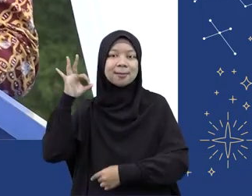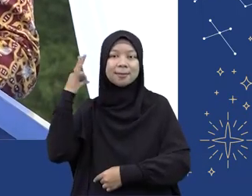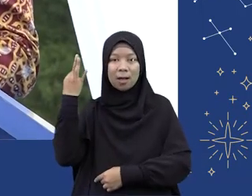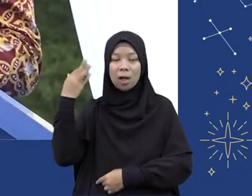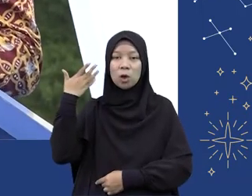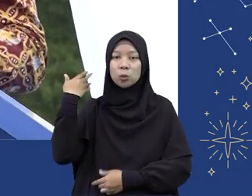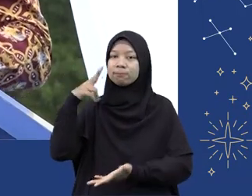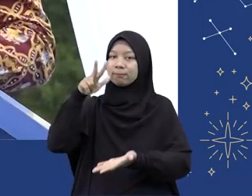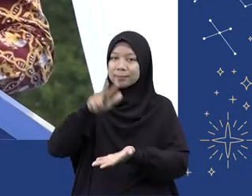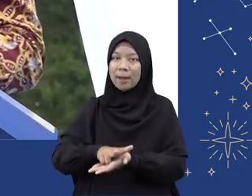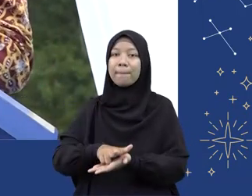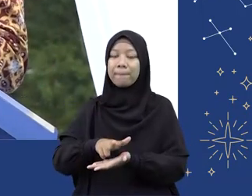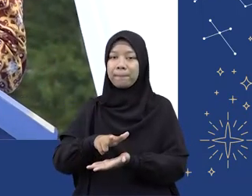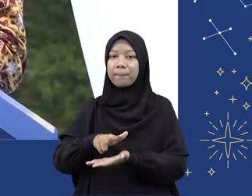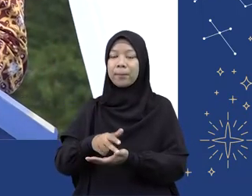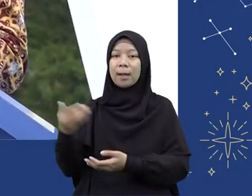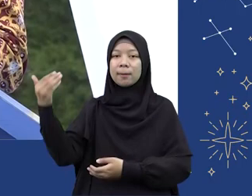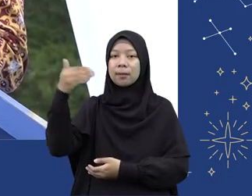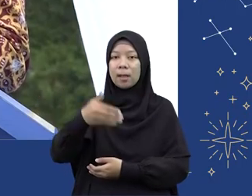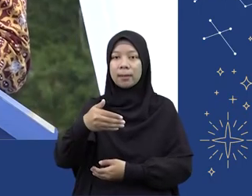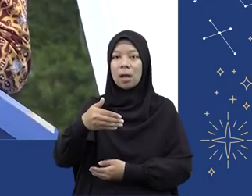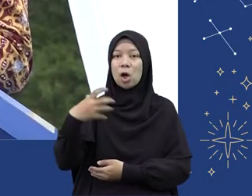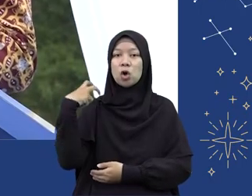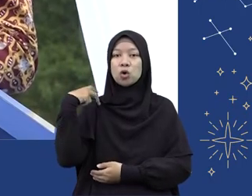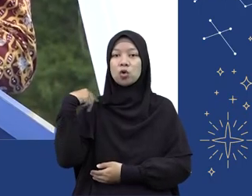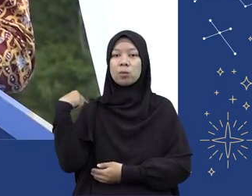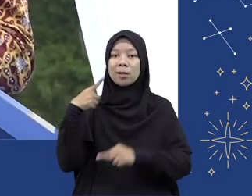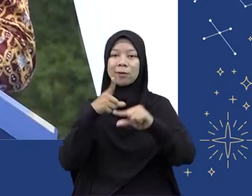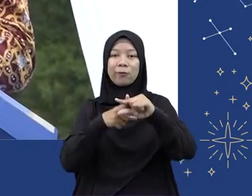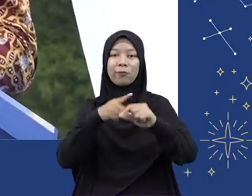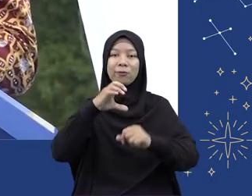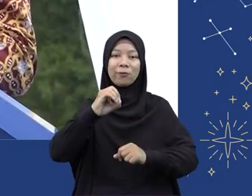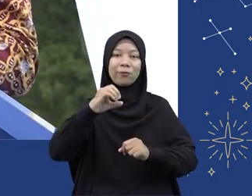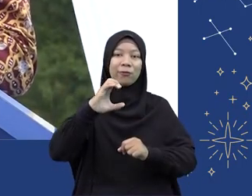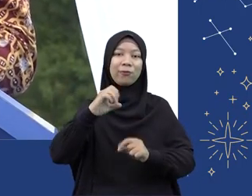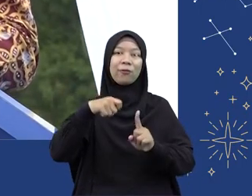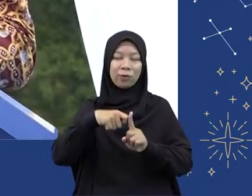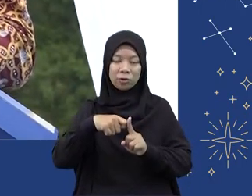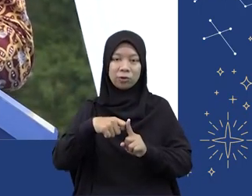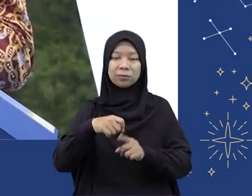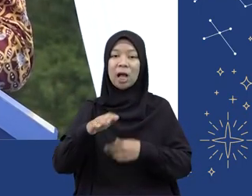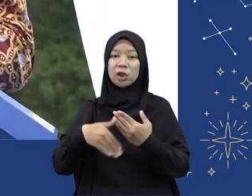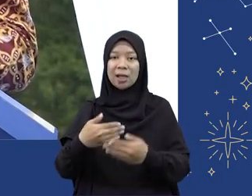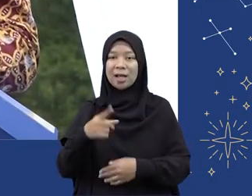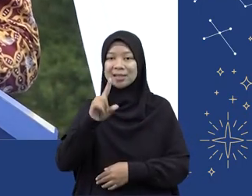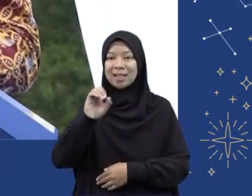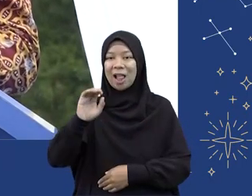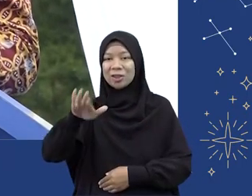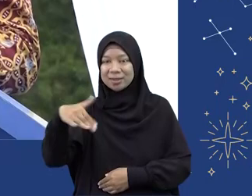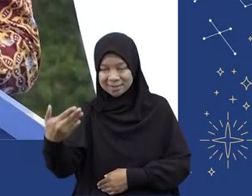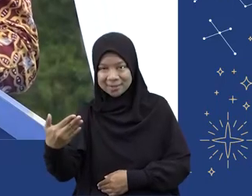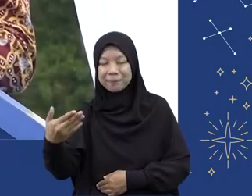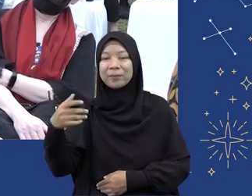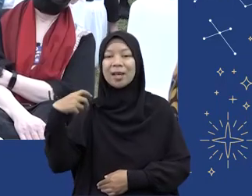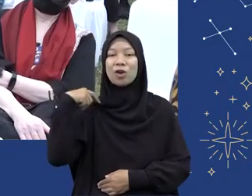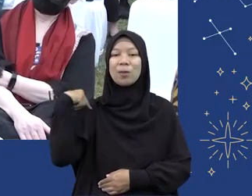peresmiannya dihadiri oleh Gubernur VOC kira-kira begitu ya 100 tahun kemudian dihadiri oleh Gubernur Ridwan